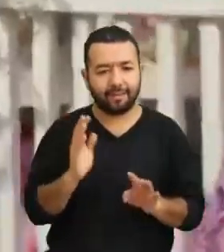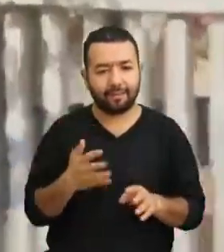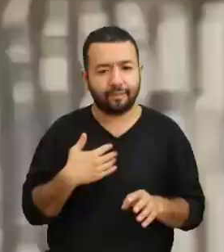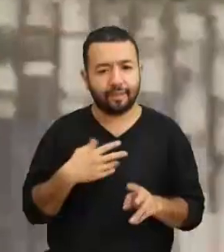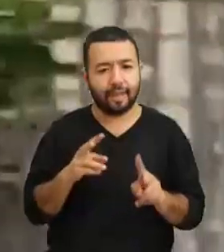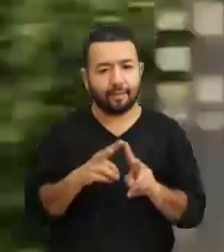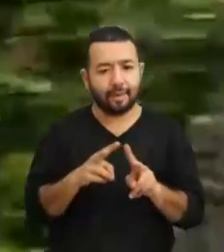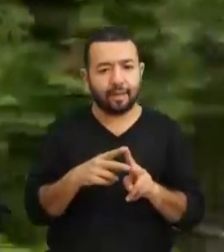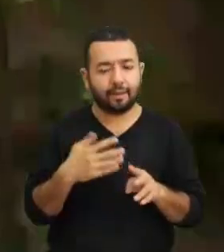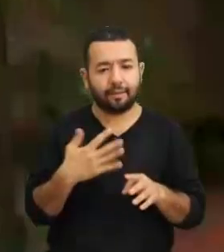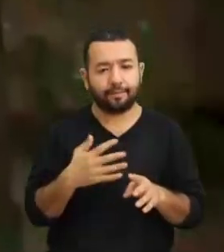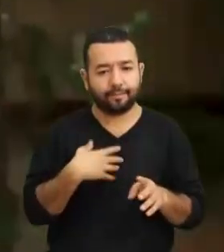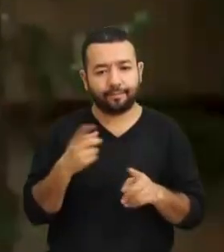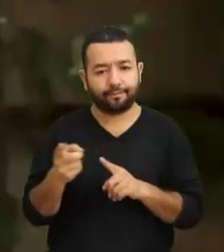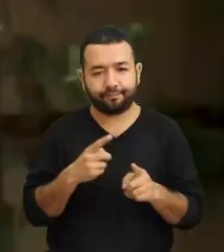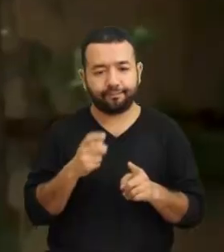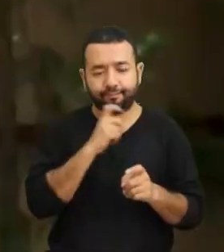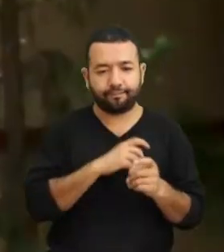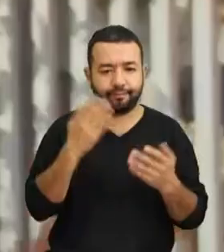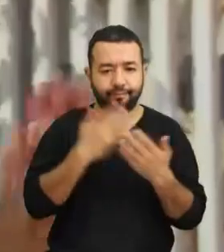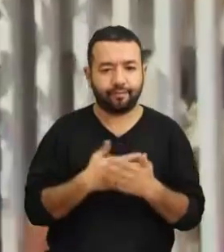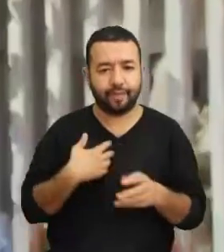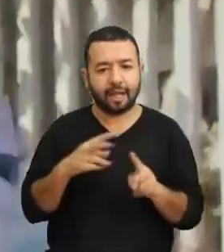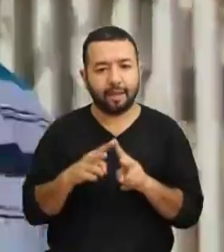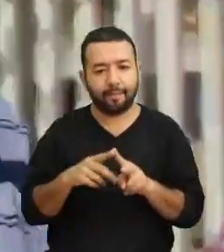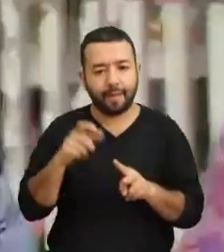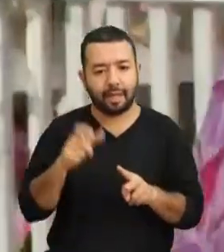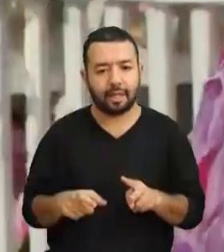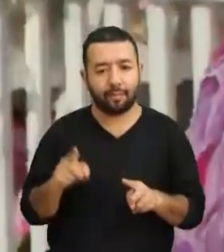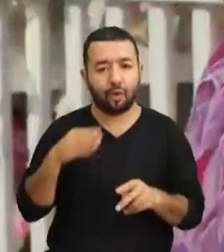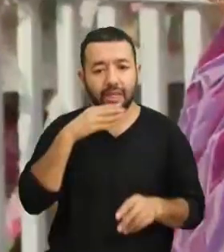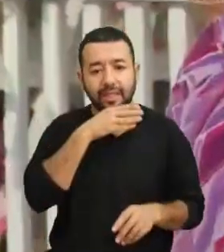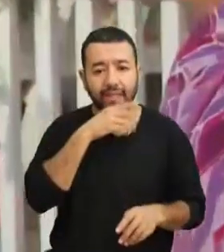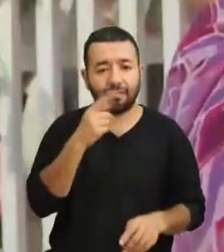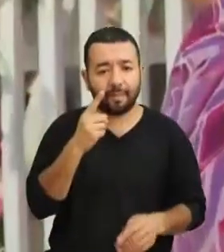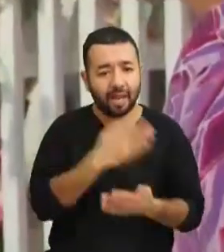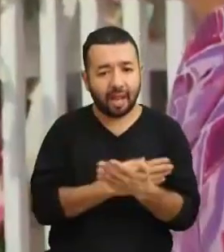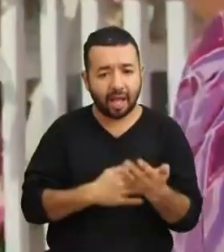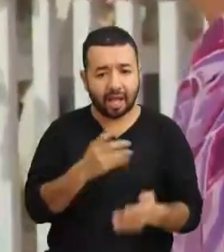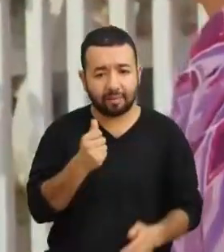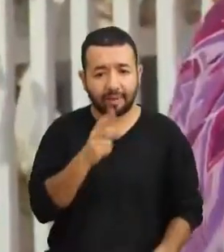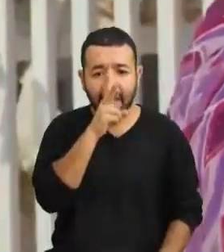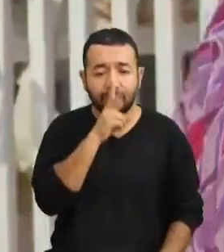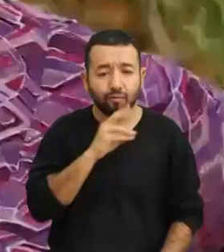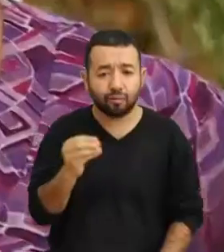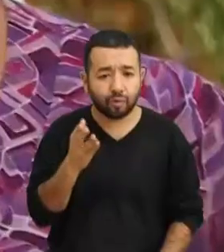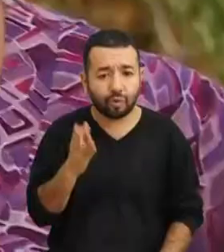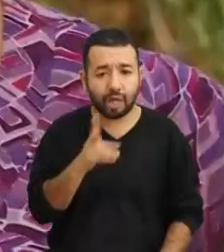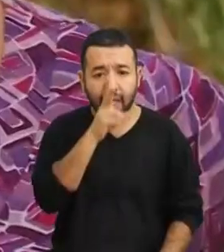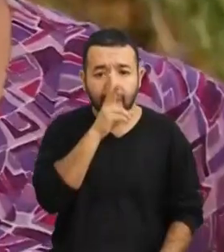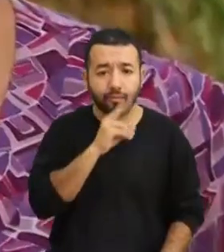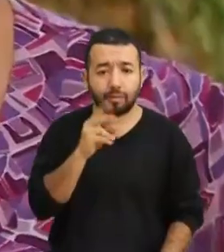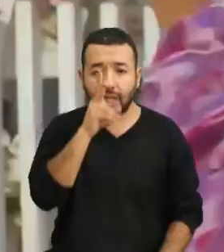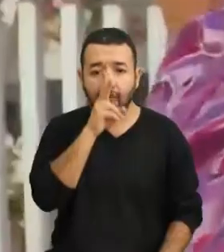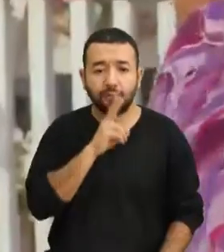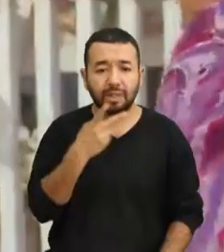bu ya. Meryem. Mehmet dur. Meryem o zarfların tanesi kaç para biliyor musun? 200 TL. 2000 tane